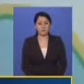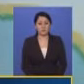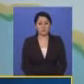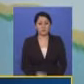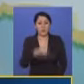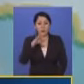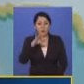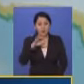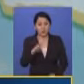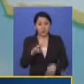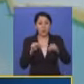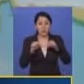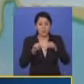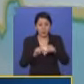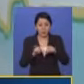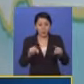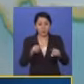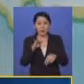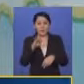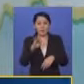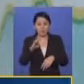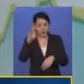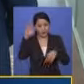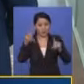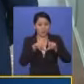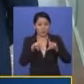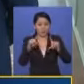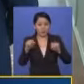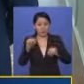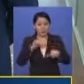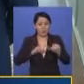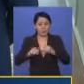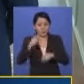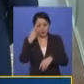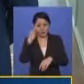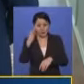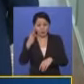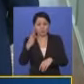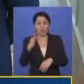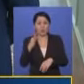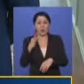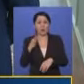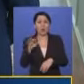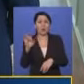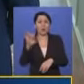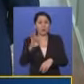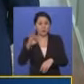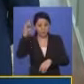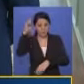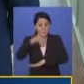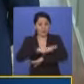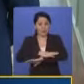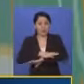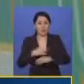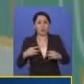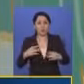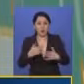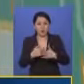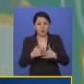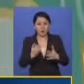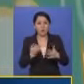Нұрхан Камзин Петропавлдағы Әл-Фараби атындағы мектеп-лицейінің ұстасы. Тәжірибелі мұғалім тарих пәнінен сабақ береді. Бүгін мереке